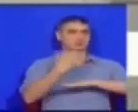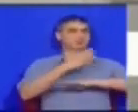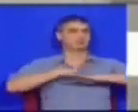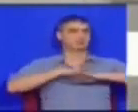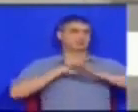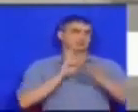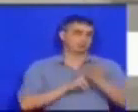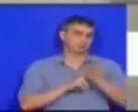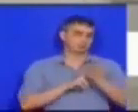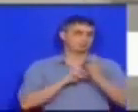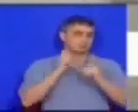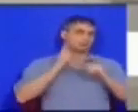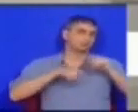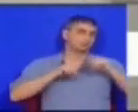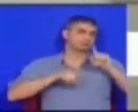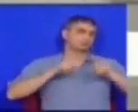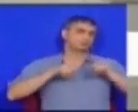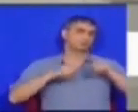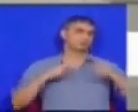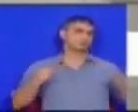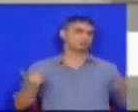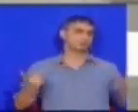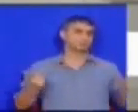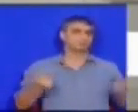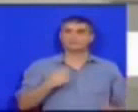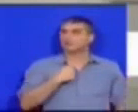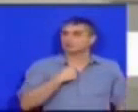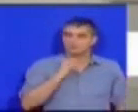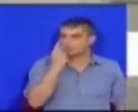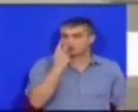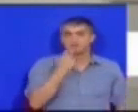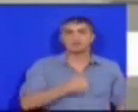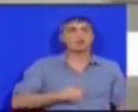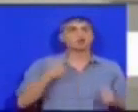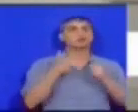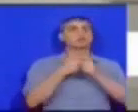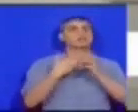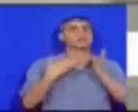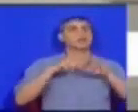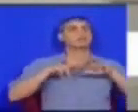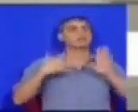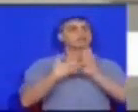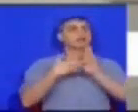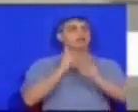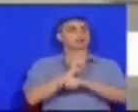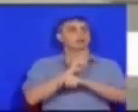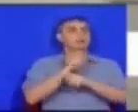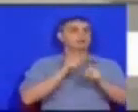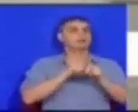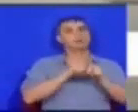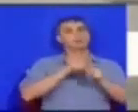כן. יש פיקשושים בדברים האלה. אני לא ראיתי ראש יחידה ארצית לחקירות הונאה שמנשק